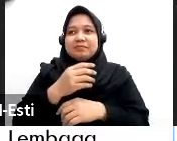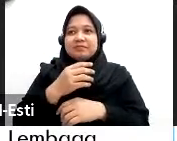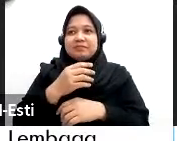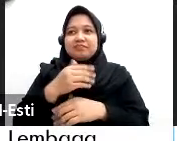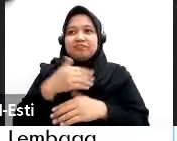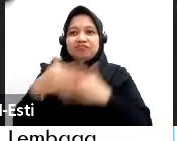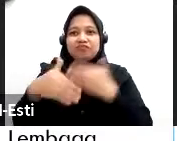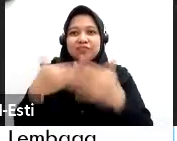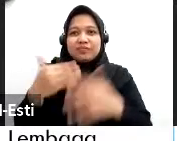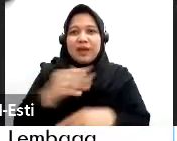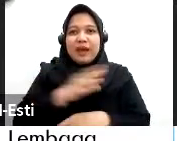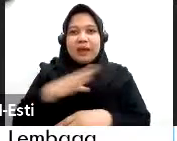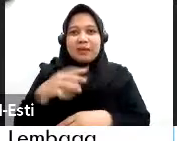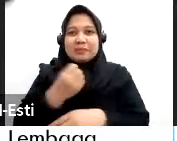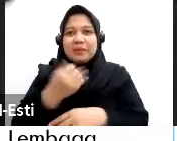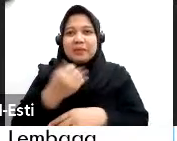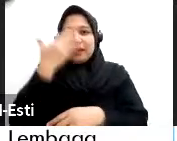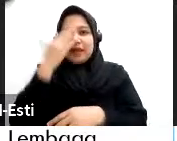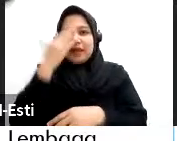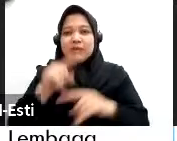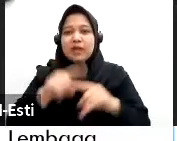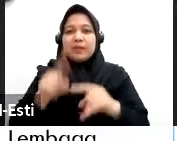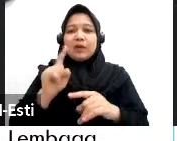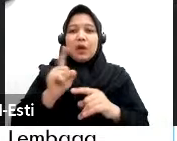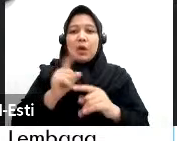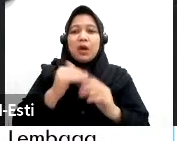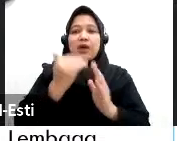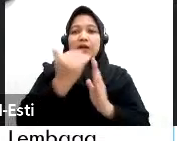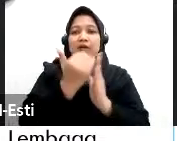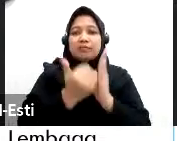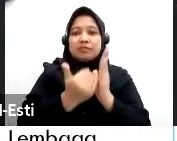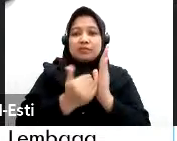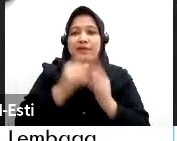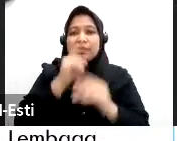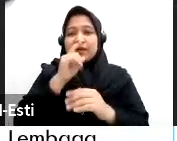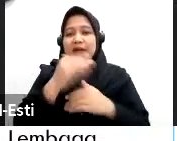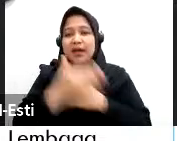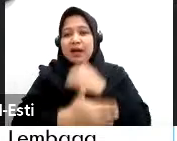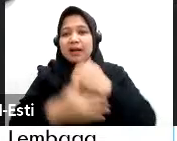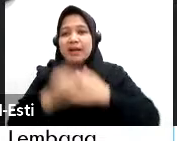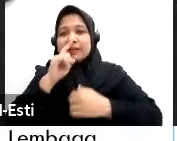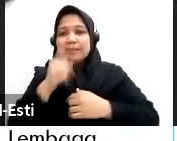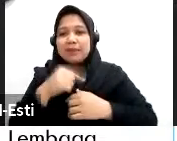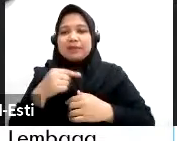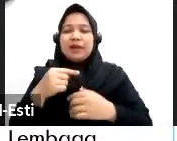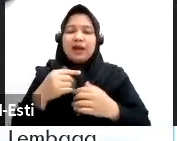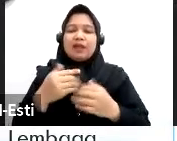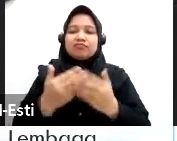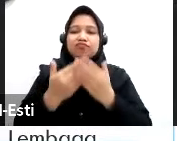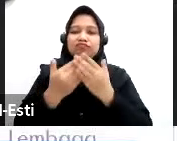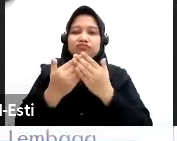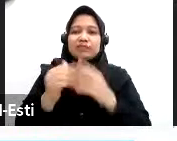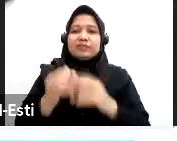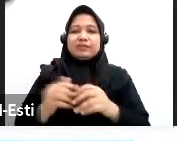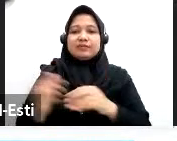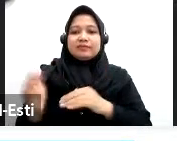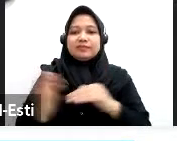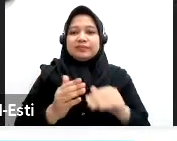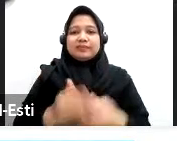akhirnya ada satu political will negara untuk bisa cepat ya Saya pikir itu hal yang sangat bisa disyukuri berikutnya